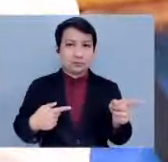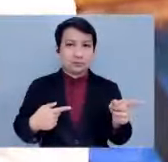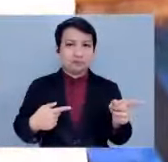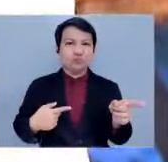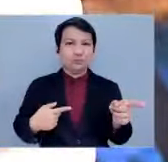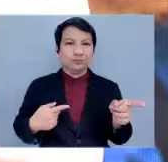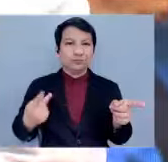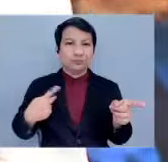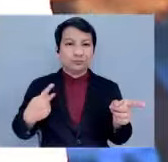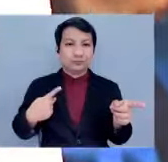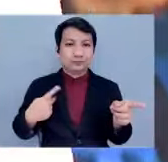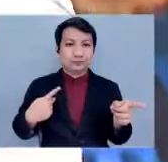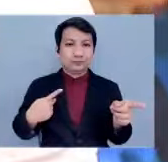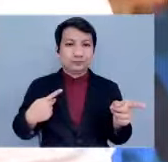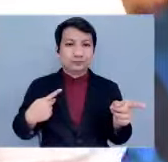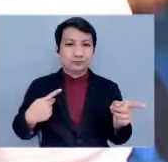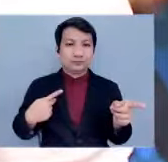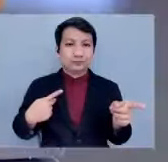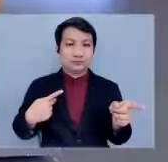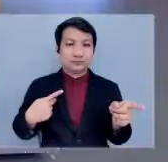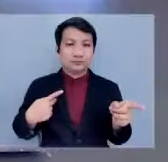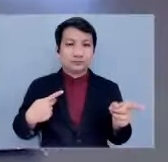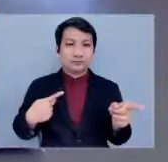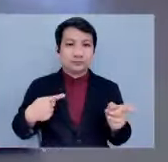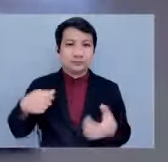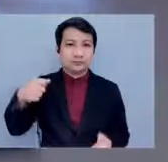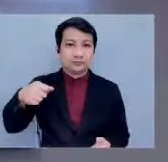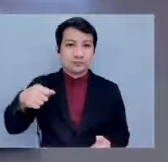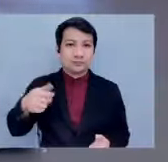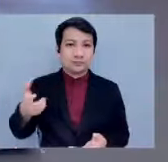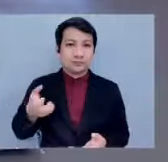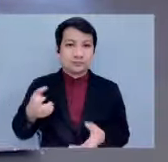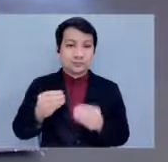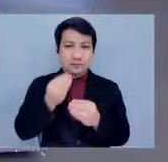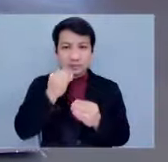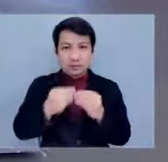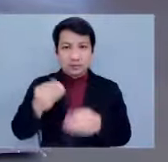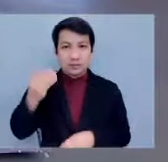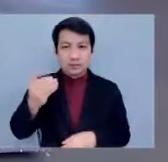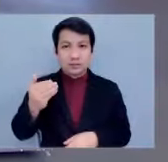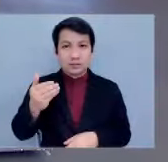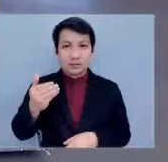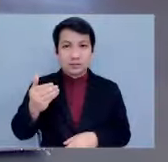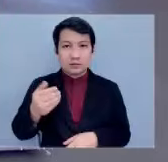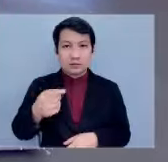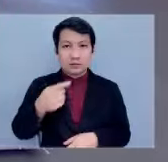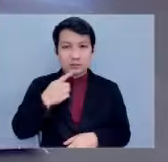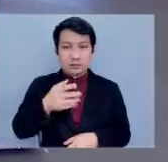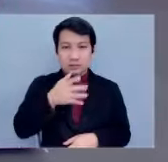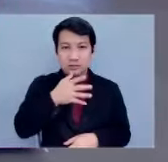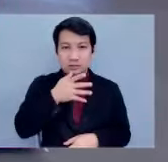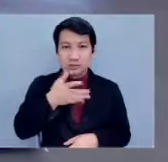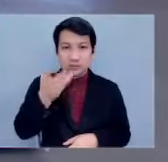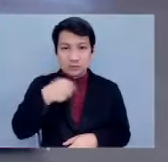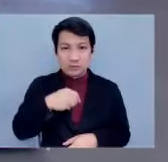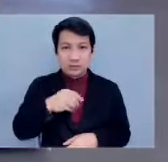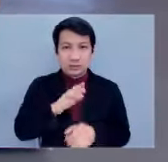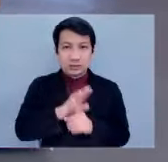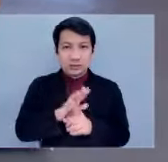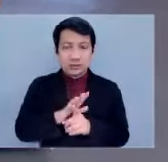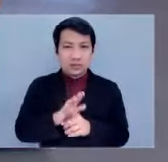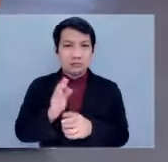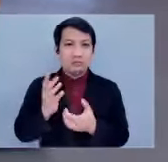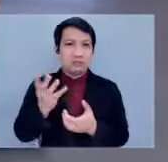it. Gusto favorite, that's one of my most favorite bags kasi sabi ko lang kay mami na ito yung pinaka-sturdy na bag na ever na try